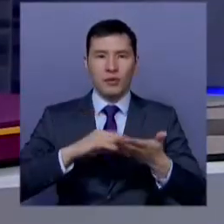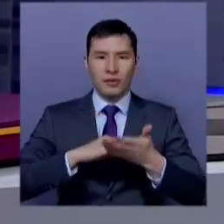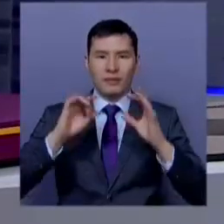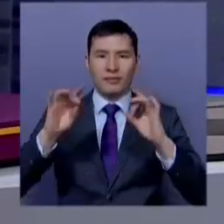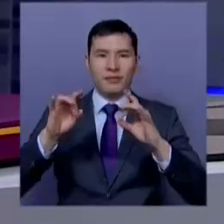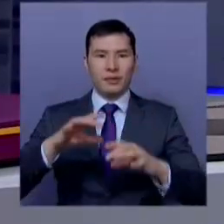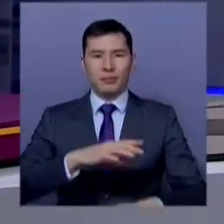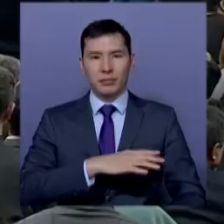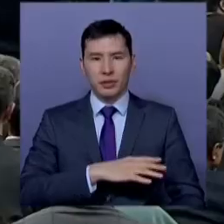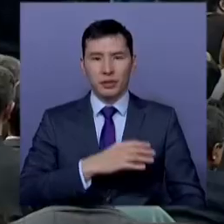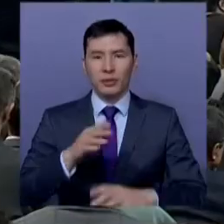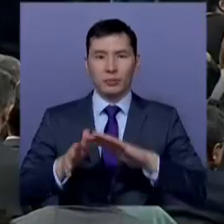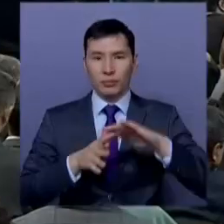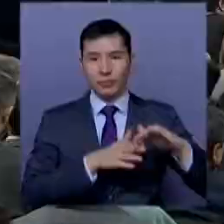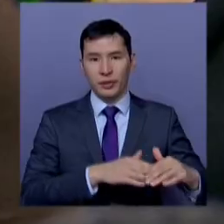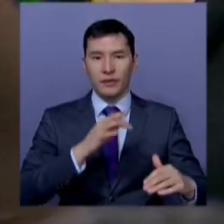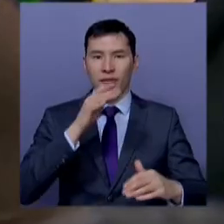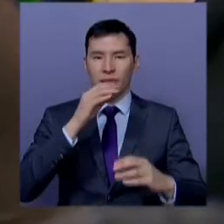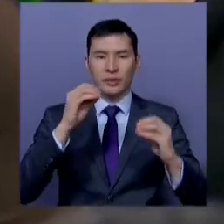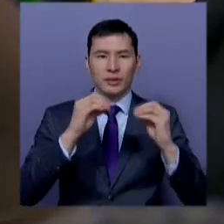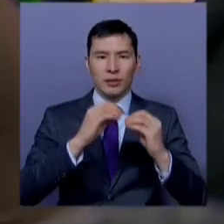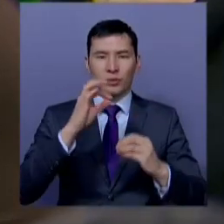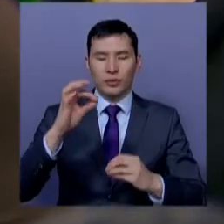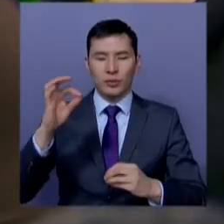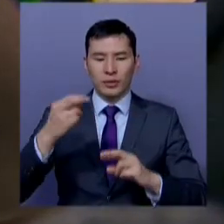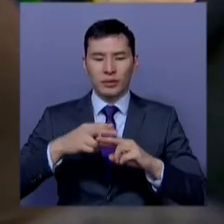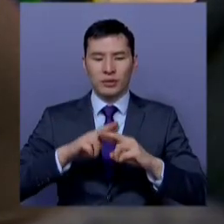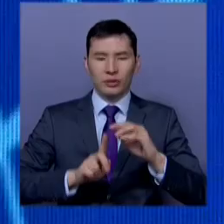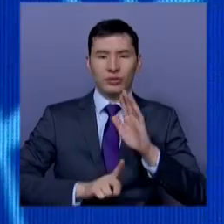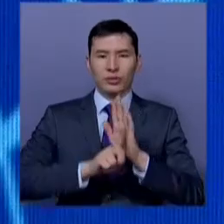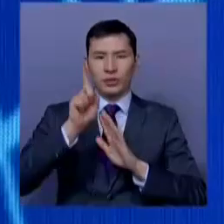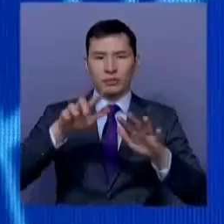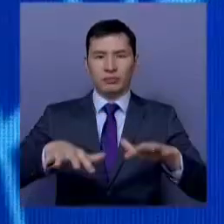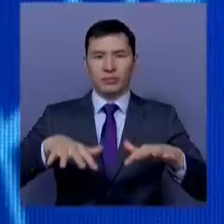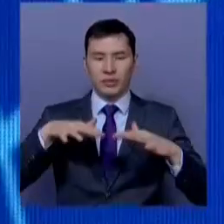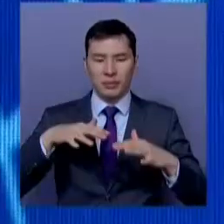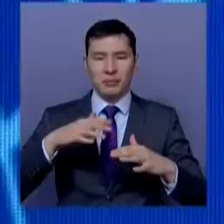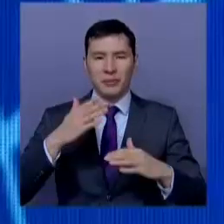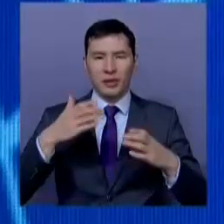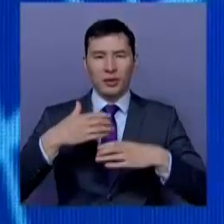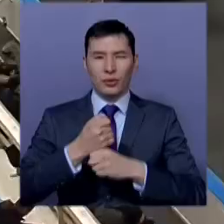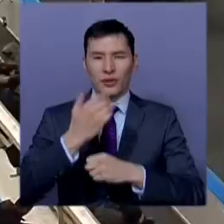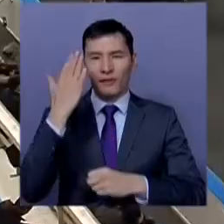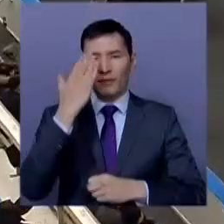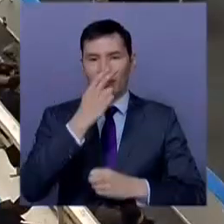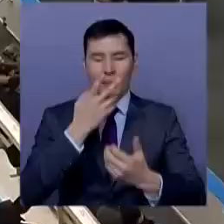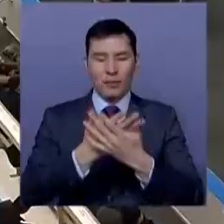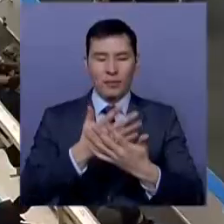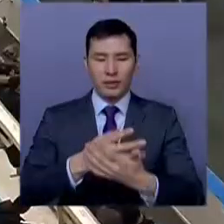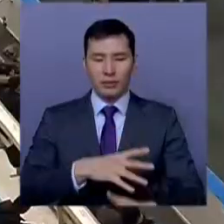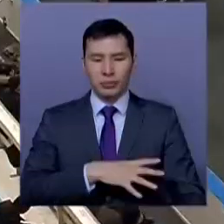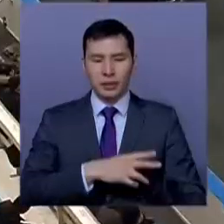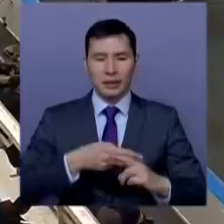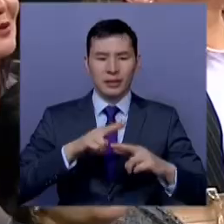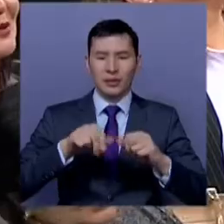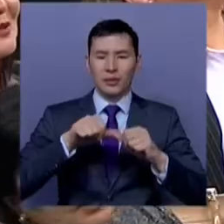алды. Ал одан кейін сағат 10:00-де шымылдығын түрген негізгі жиын алдымен шағын фильм көрсетілімімен басталды. Кездесудің